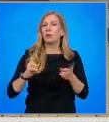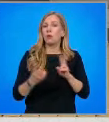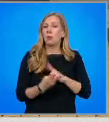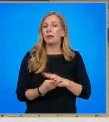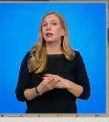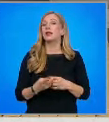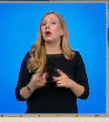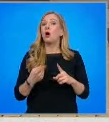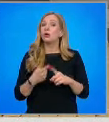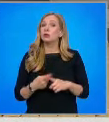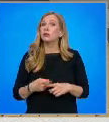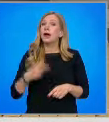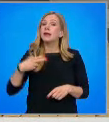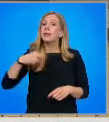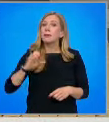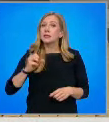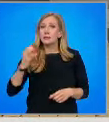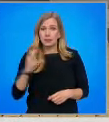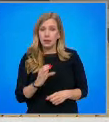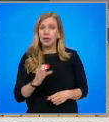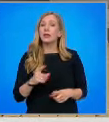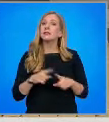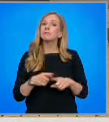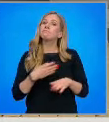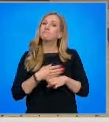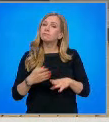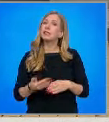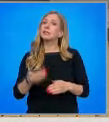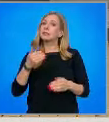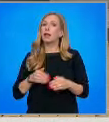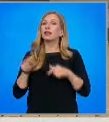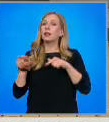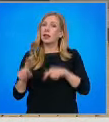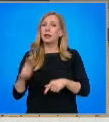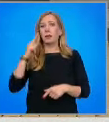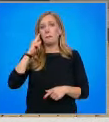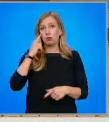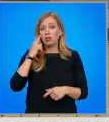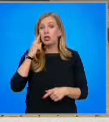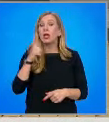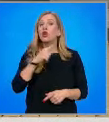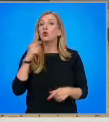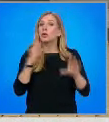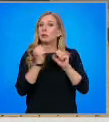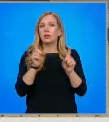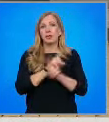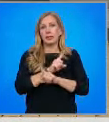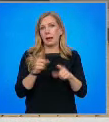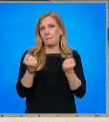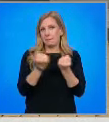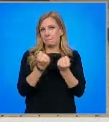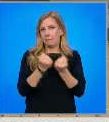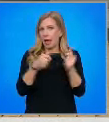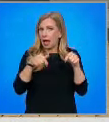ДПС и от Демократична България категорично застанаха зад позициите си, че руският посланник няма място